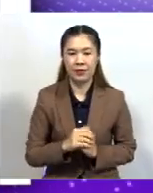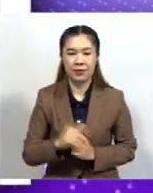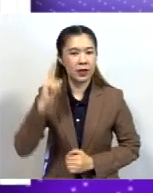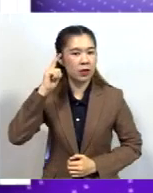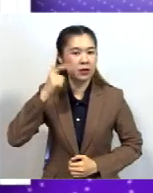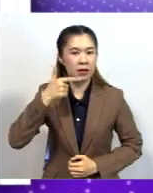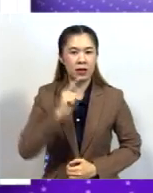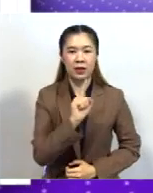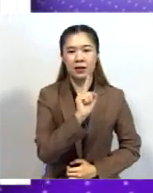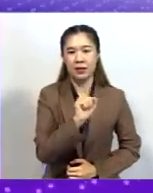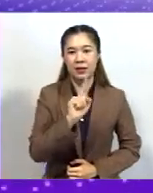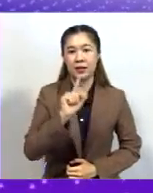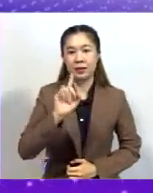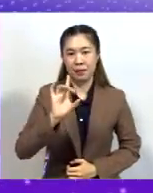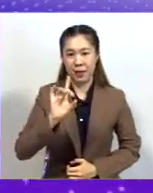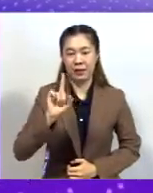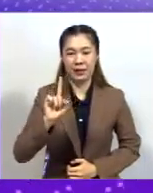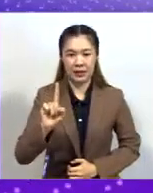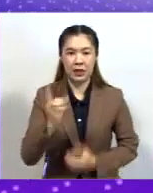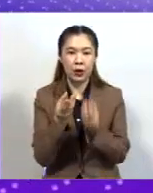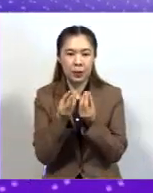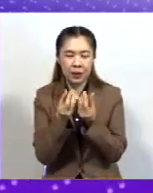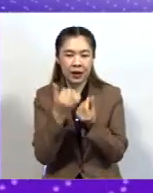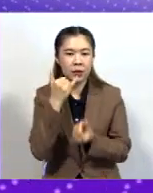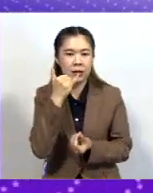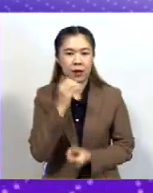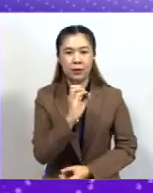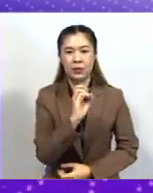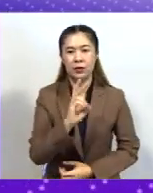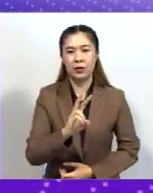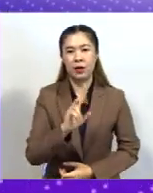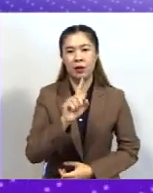call center 1181หรือหมายเลขโทรศัพท์